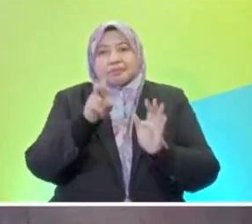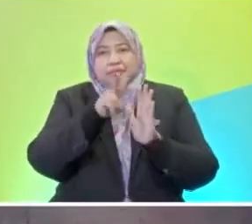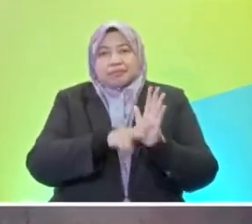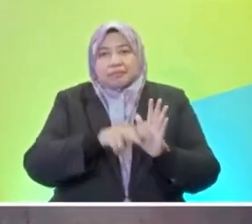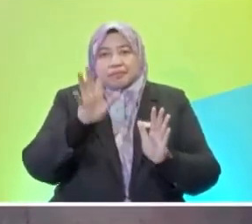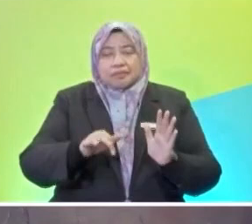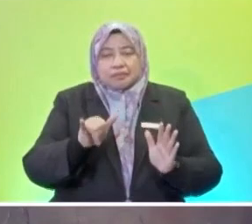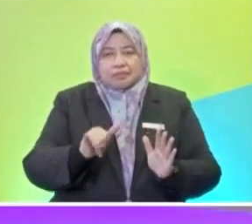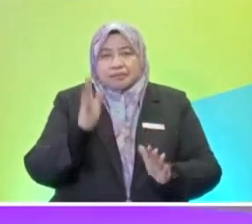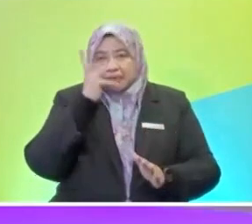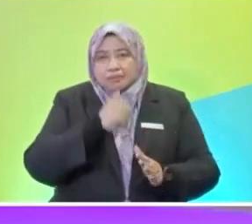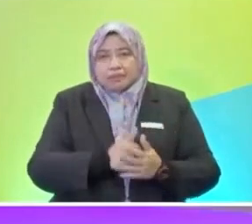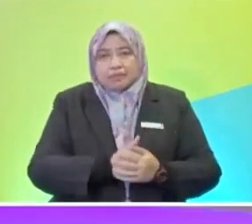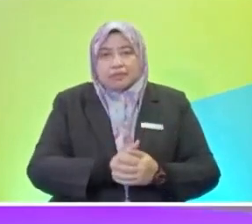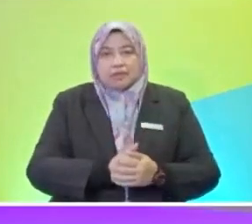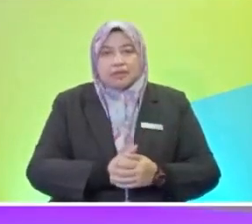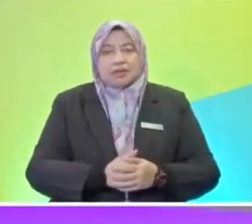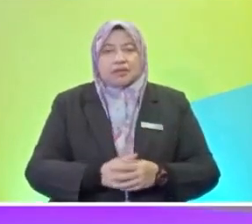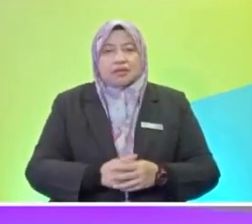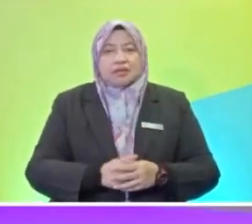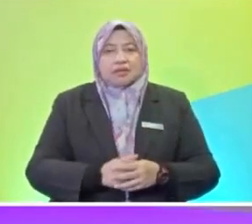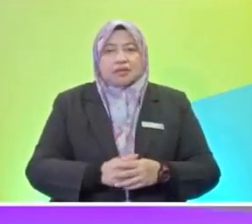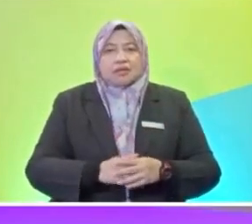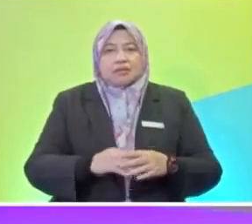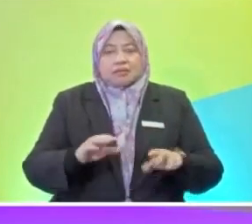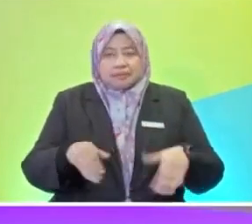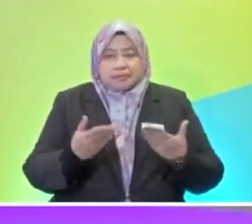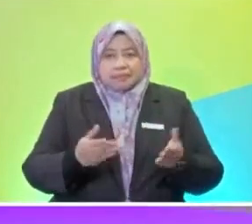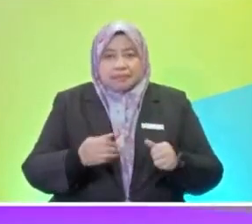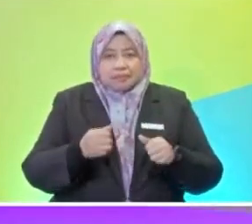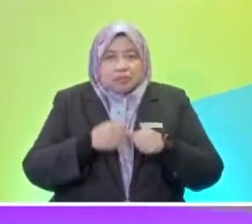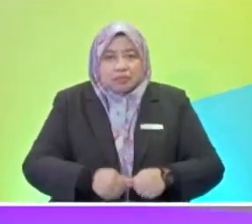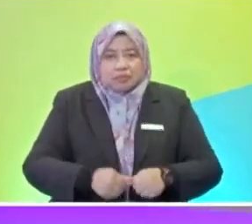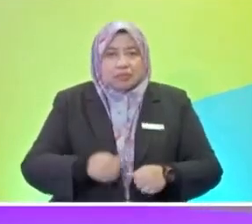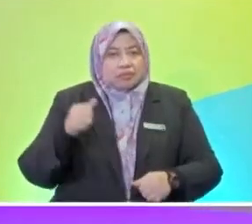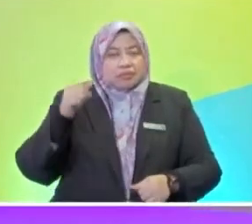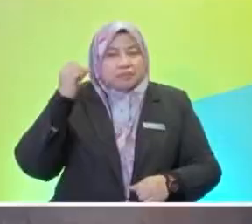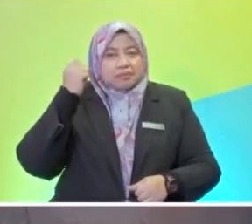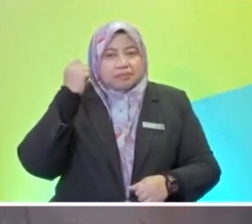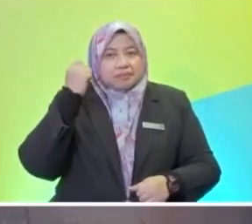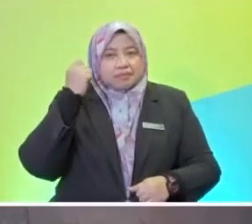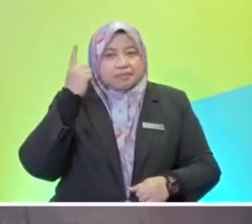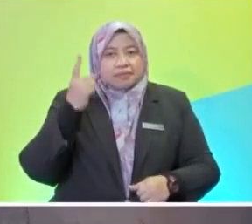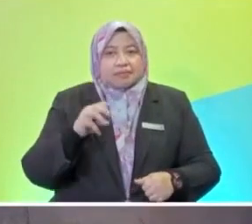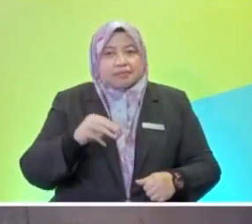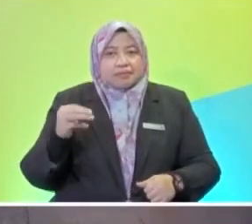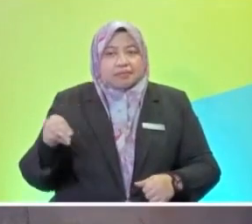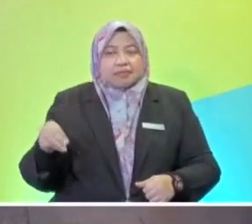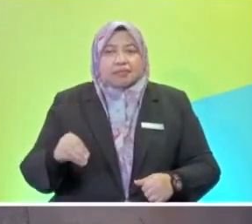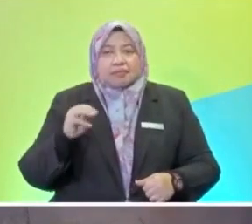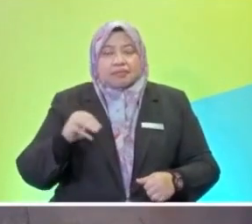mengukuhkan lagi pemahaman mereka dengan kita baca pada hari ini di mana mereka berada pada sumber rujukan cinta